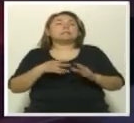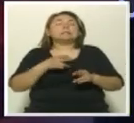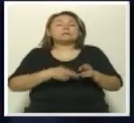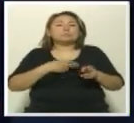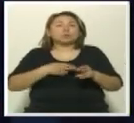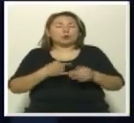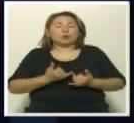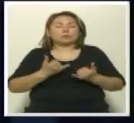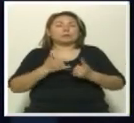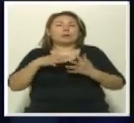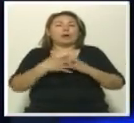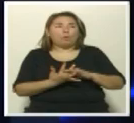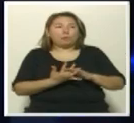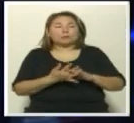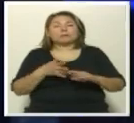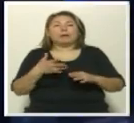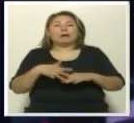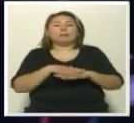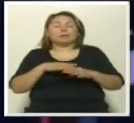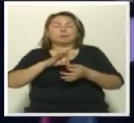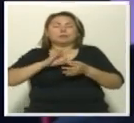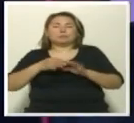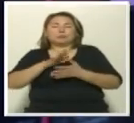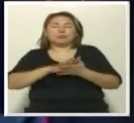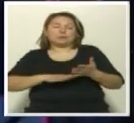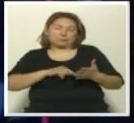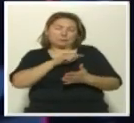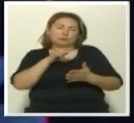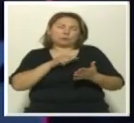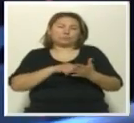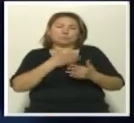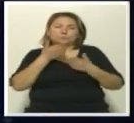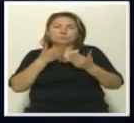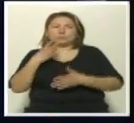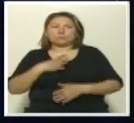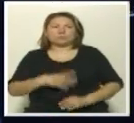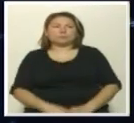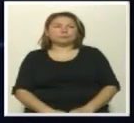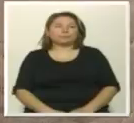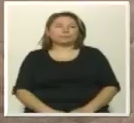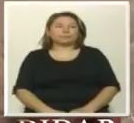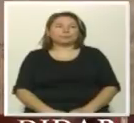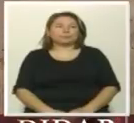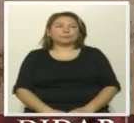бойында орналасқан ауыл халқы әкімге өздерін толғандырған сұрақтарын қойып, ұсыныс тілектерін жеткізді.